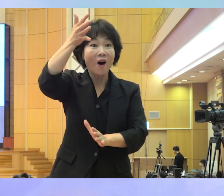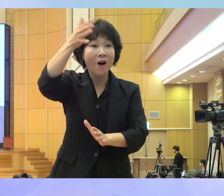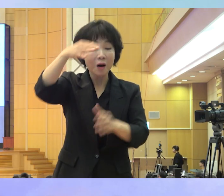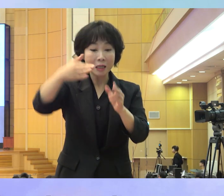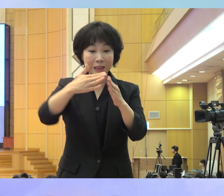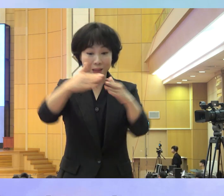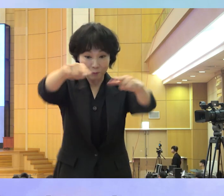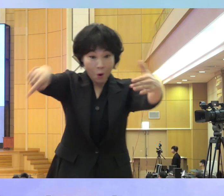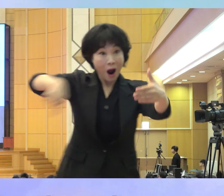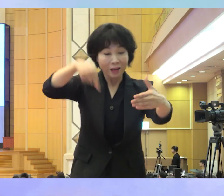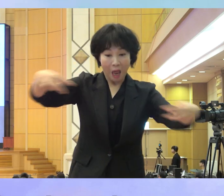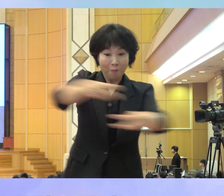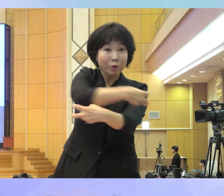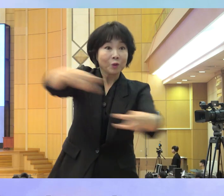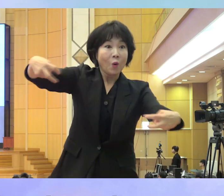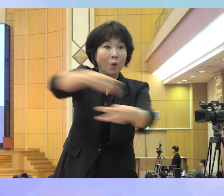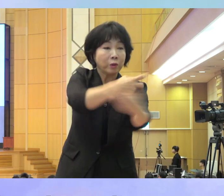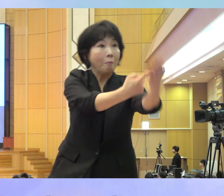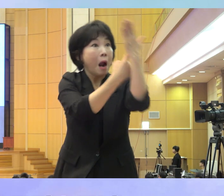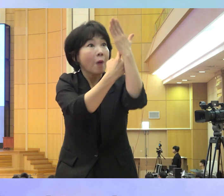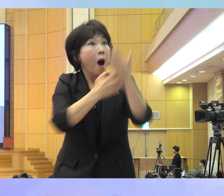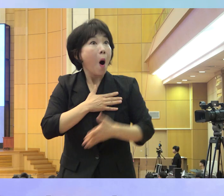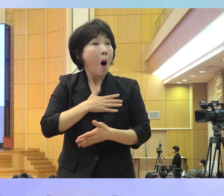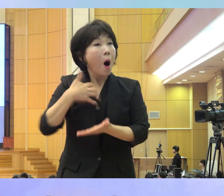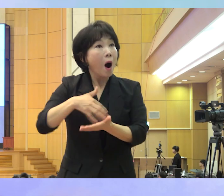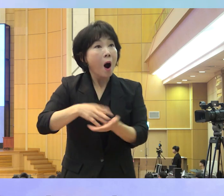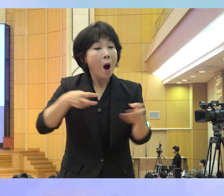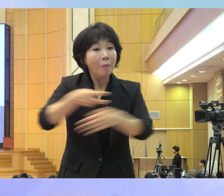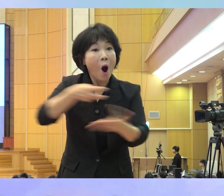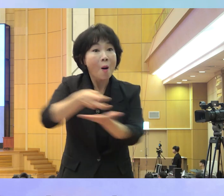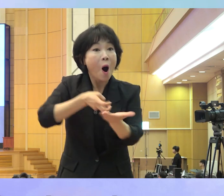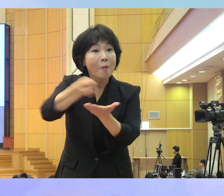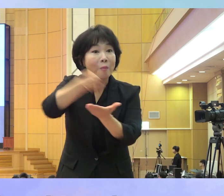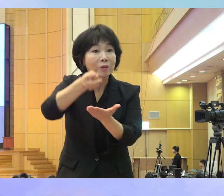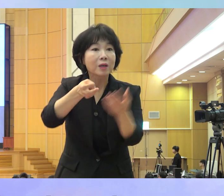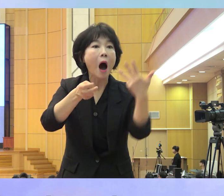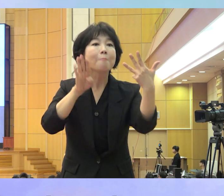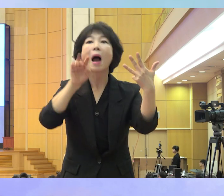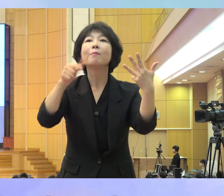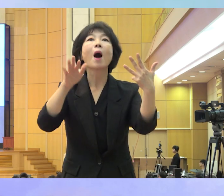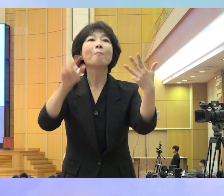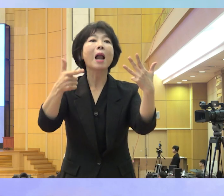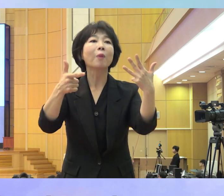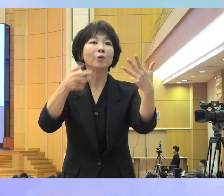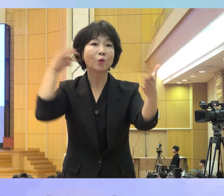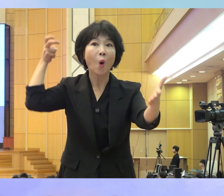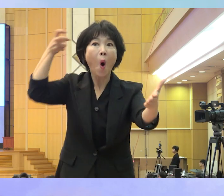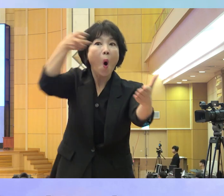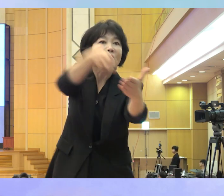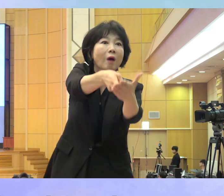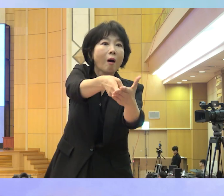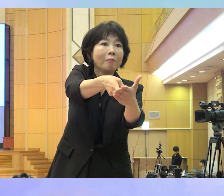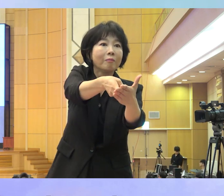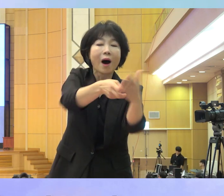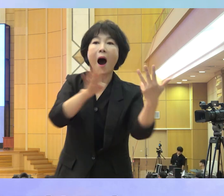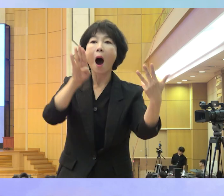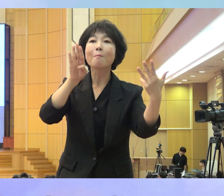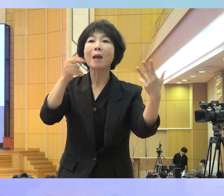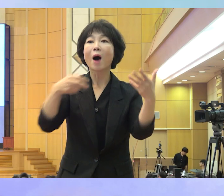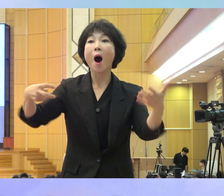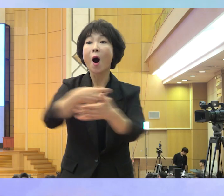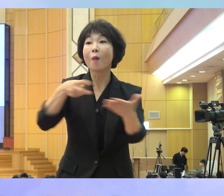발표가 되는 거예요. 그래서 8번 우이동 8번 종점, 우이동 종점, 버스 종점